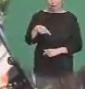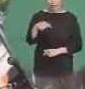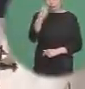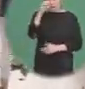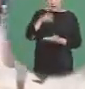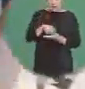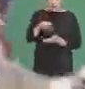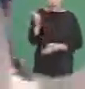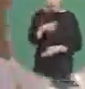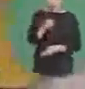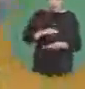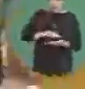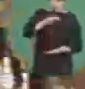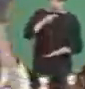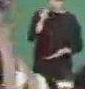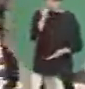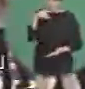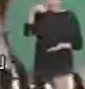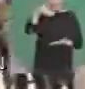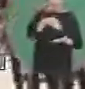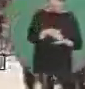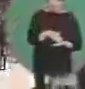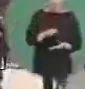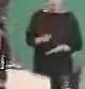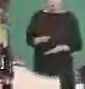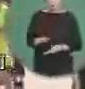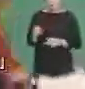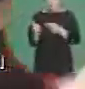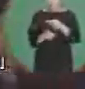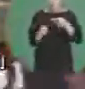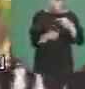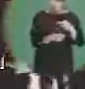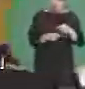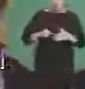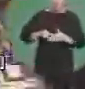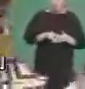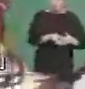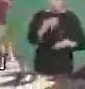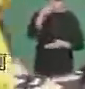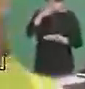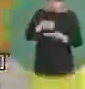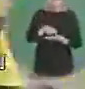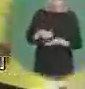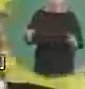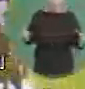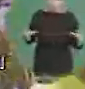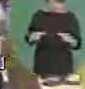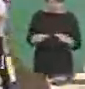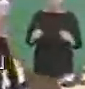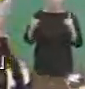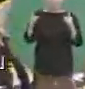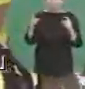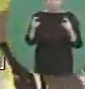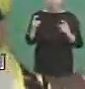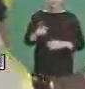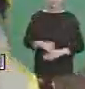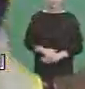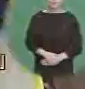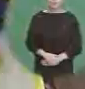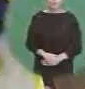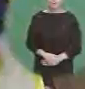出量1位であることに触れ、一人一人の力で汚名返上しましょうと挨拶しました。